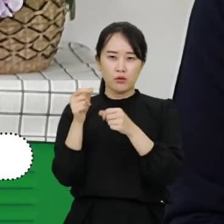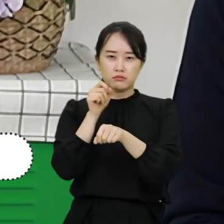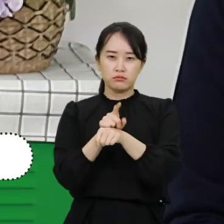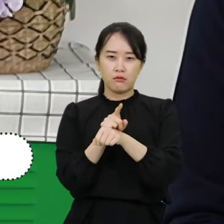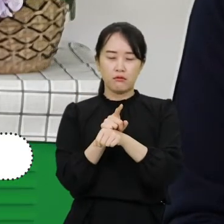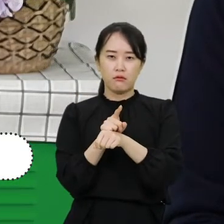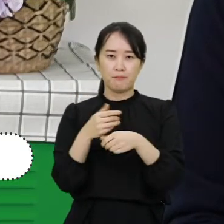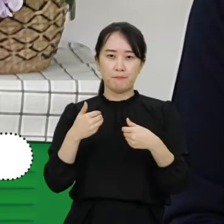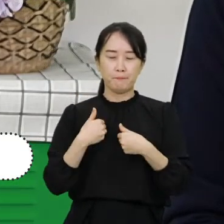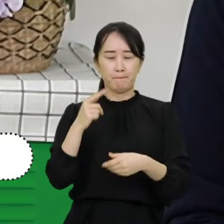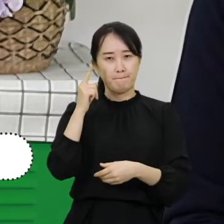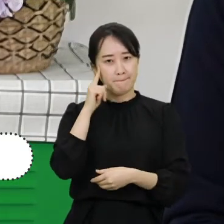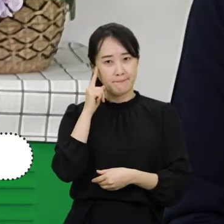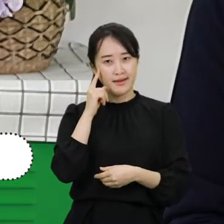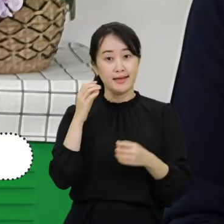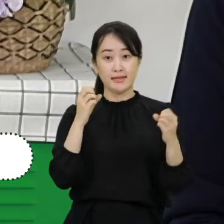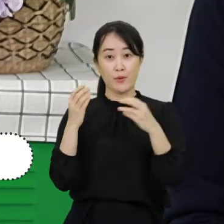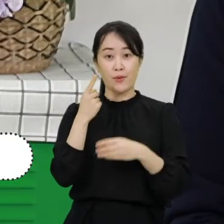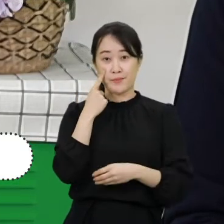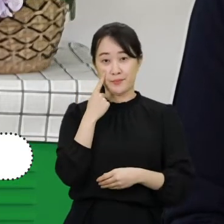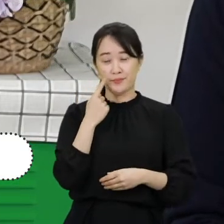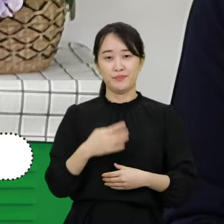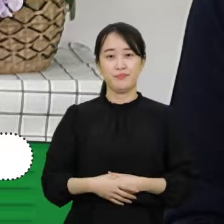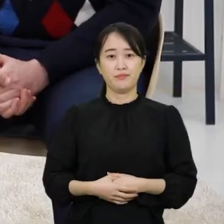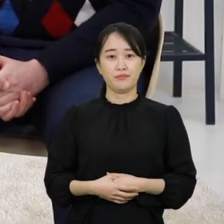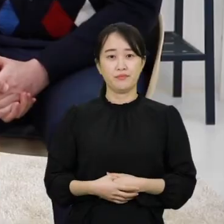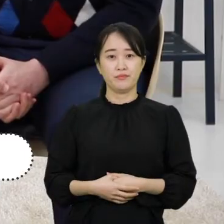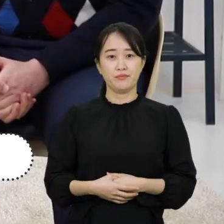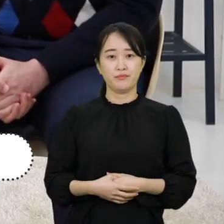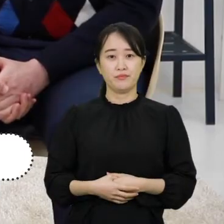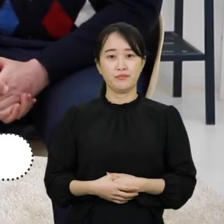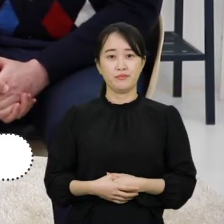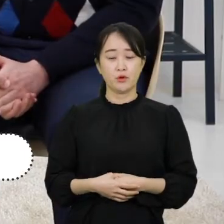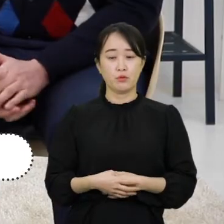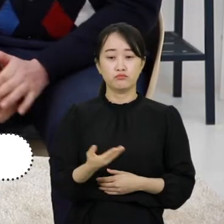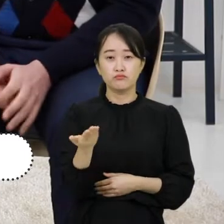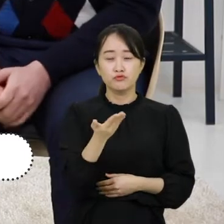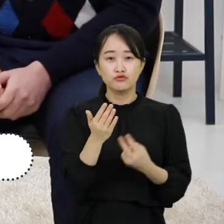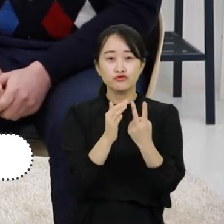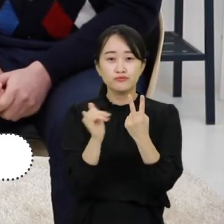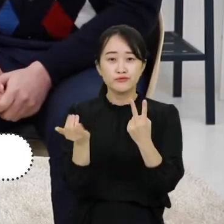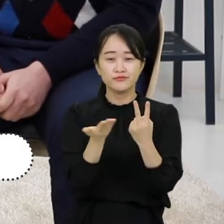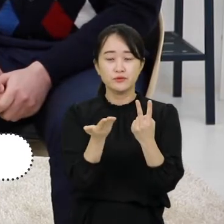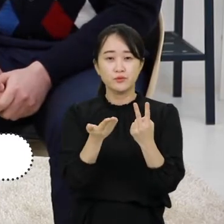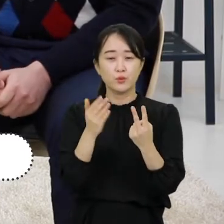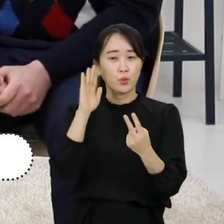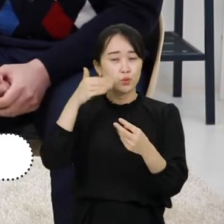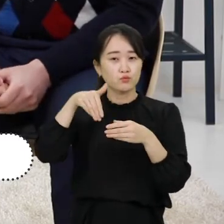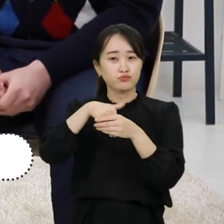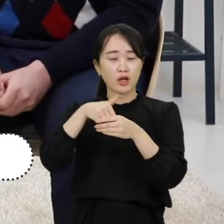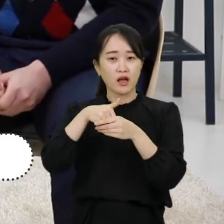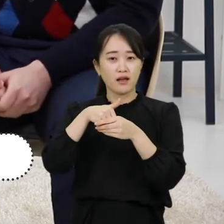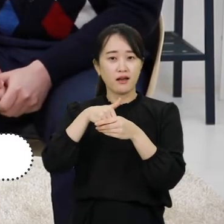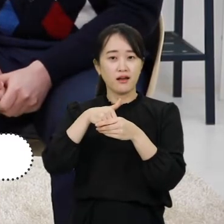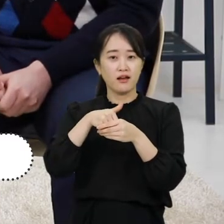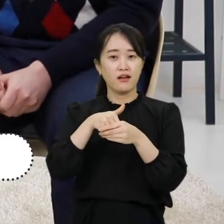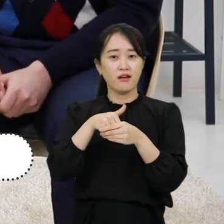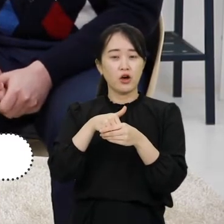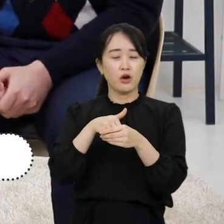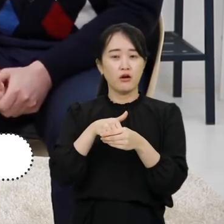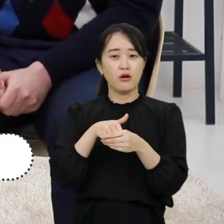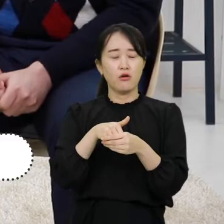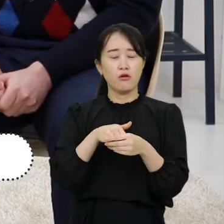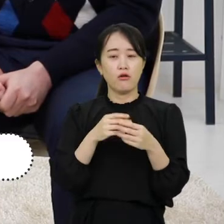일관성이 필요하다. 왜 그런지 이제 이야기를 좀 나눠보도록 할게요. 두 분이 요즘 좀 문화를 어떤 식으로 대중문화를